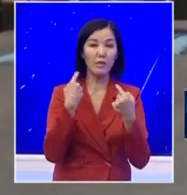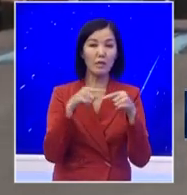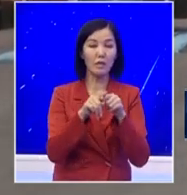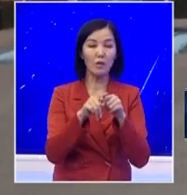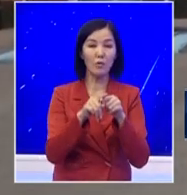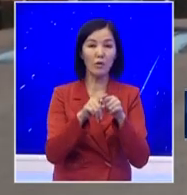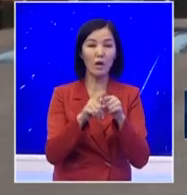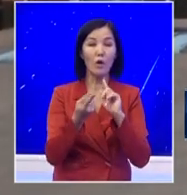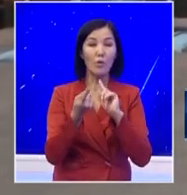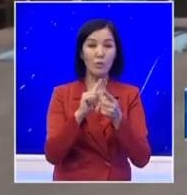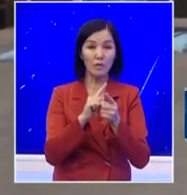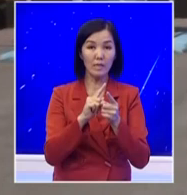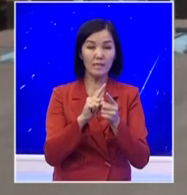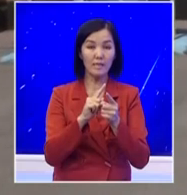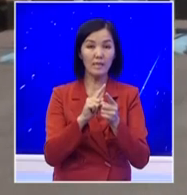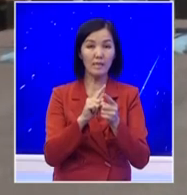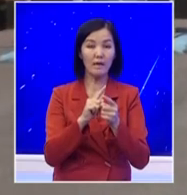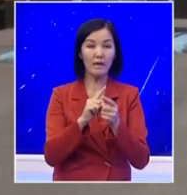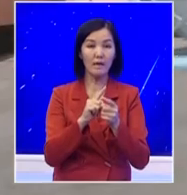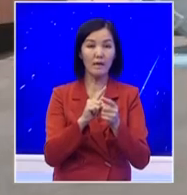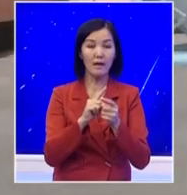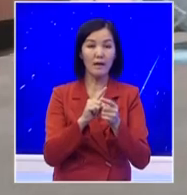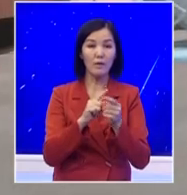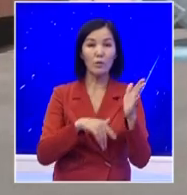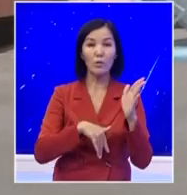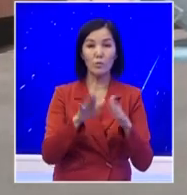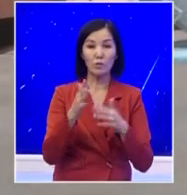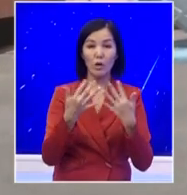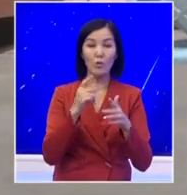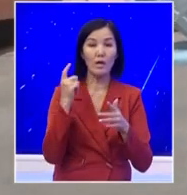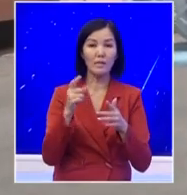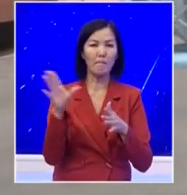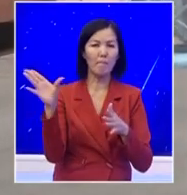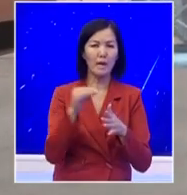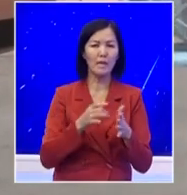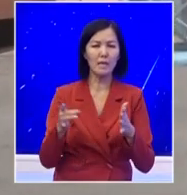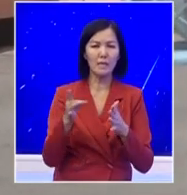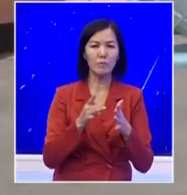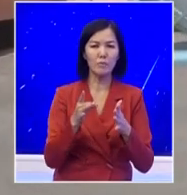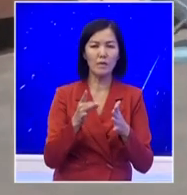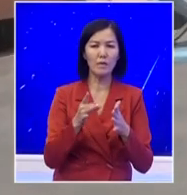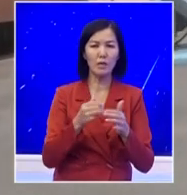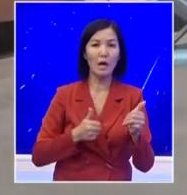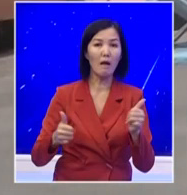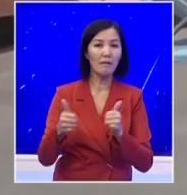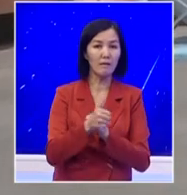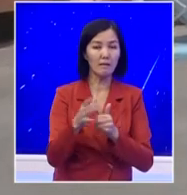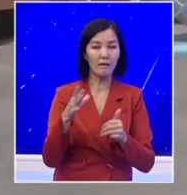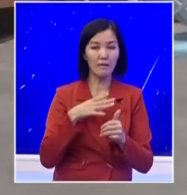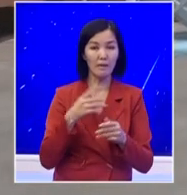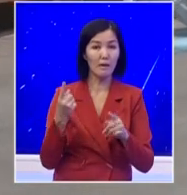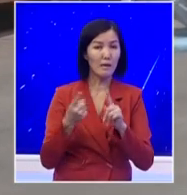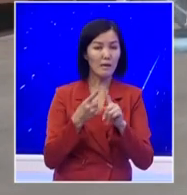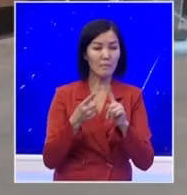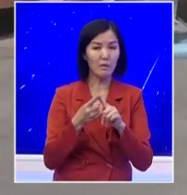технологиялық өзгерістерге себеп болған шаруашылық. Мына жерде енді бүкіл республикамен салыстыруға болмайды деп айтуға болады. Өйткені жаңағы ең